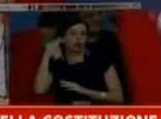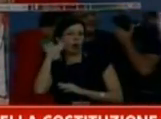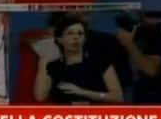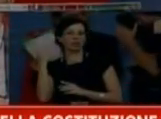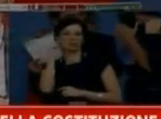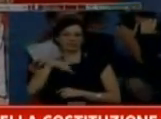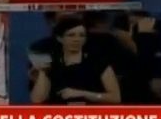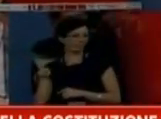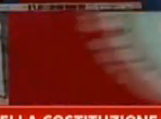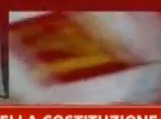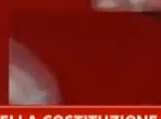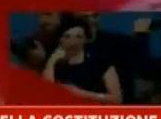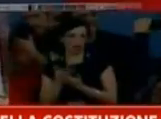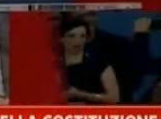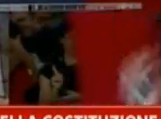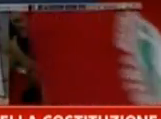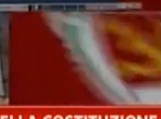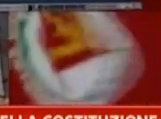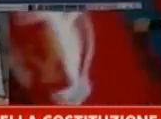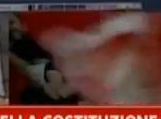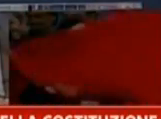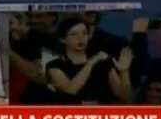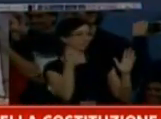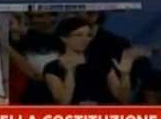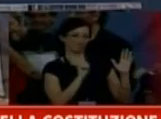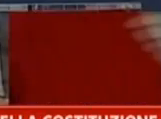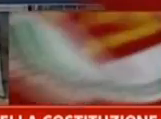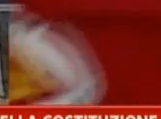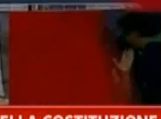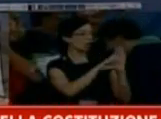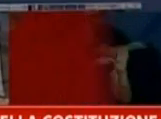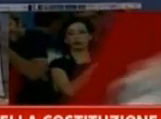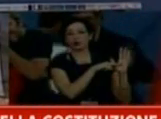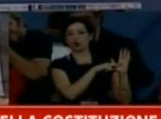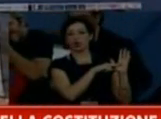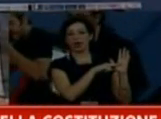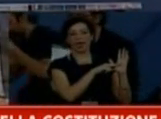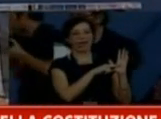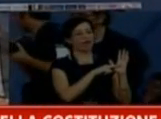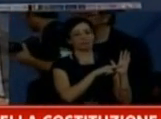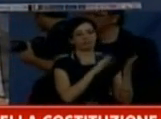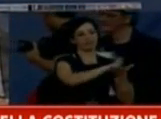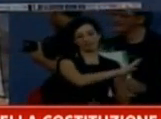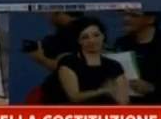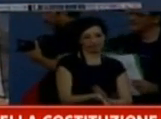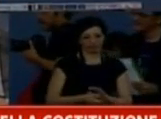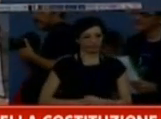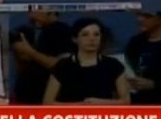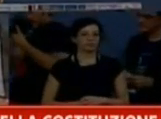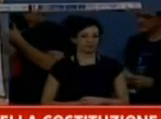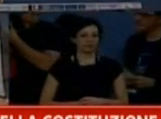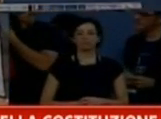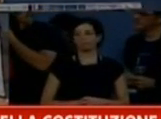quello che dicevo prima, si corrompe necessariamente. Allora chiediamoci, questa Costituzione in mano a